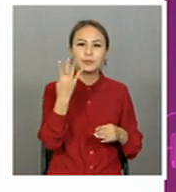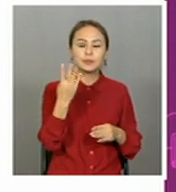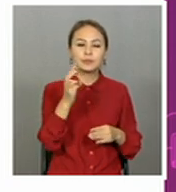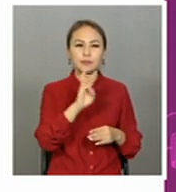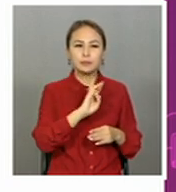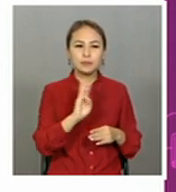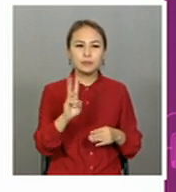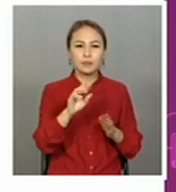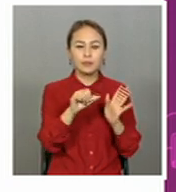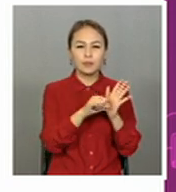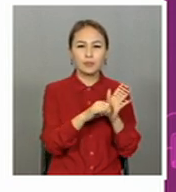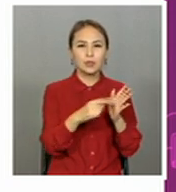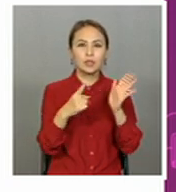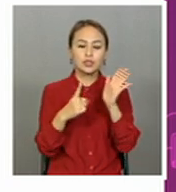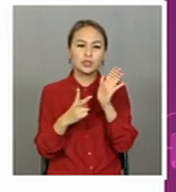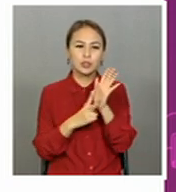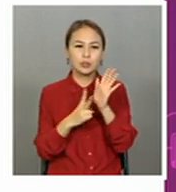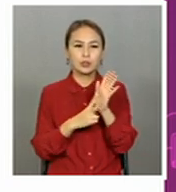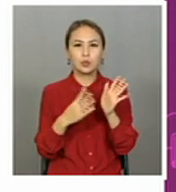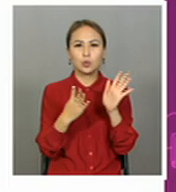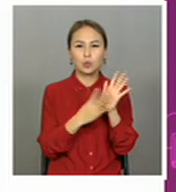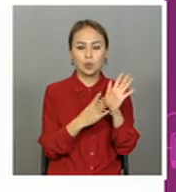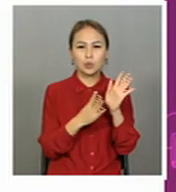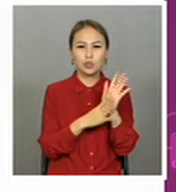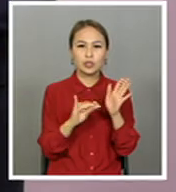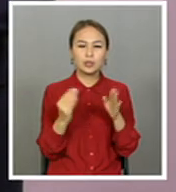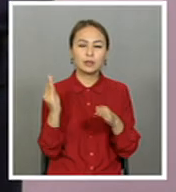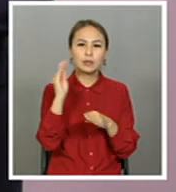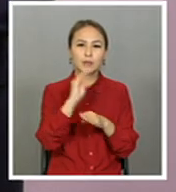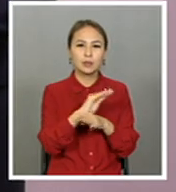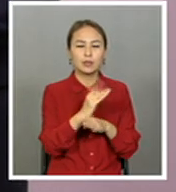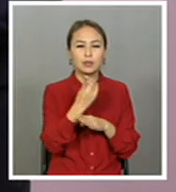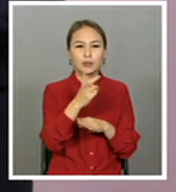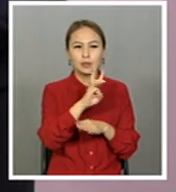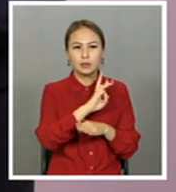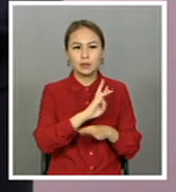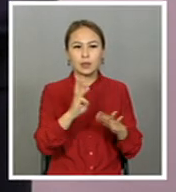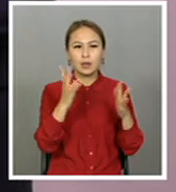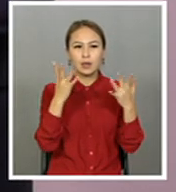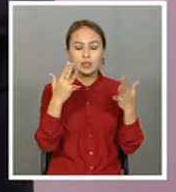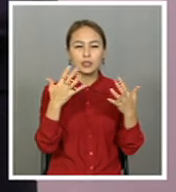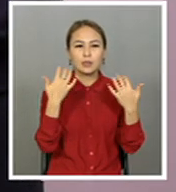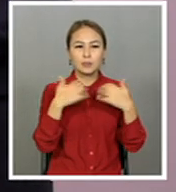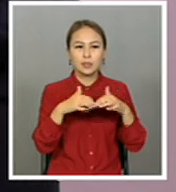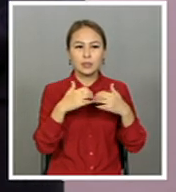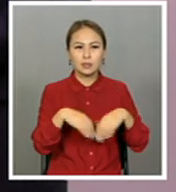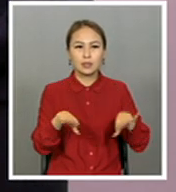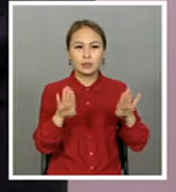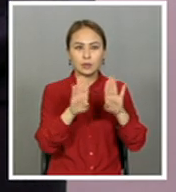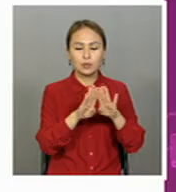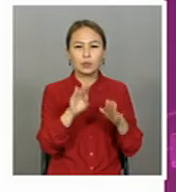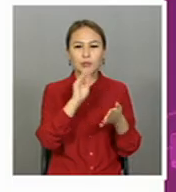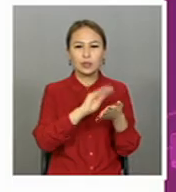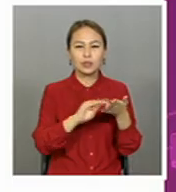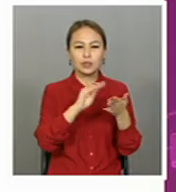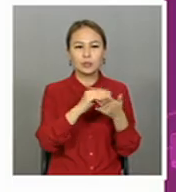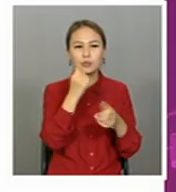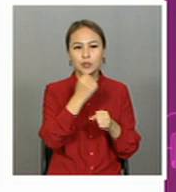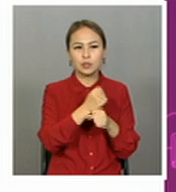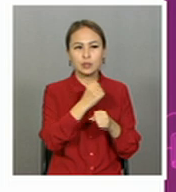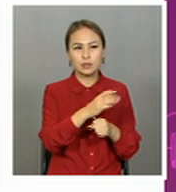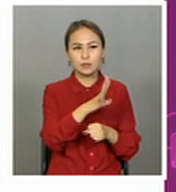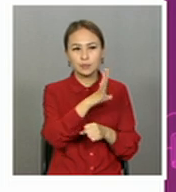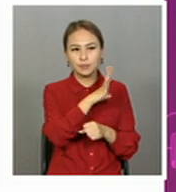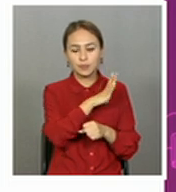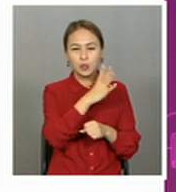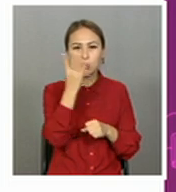6, 7, 9 және Т минутта қанша құймақ пісіргенін өрнектеп жаздық. Төртінші